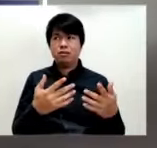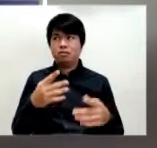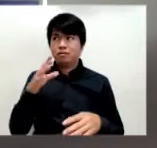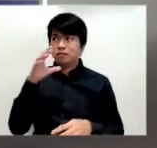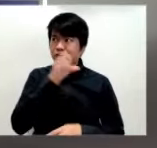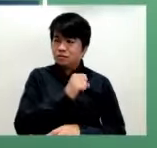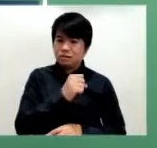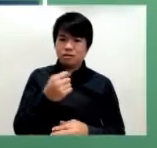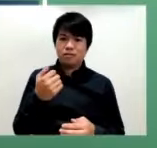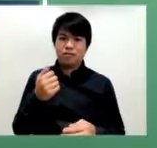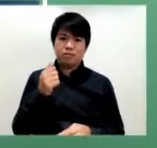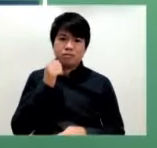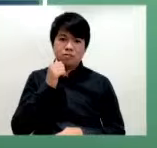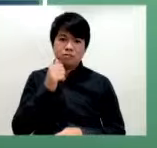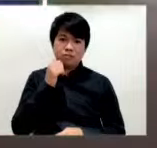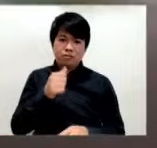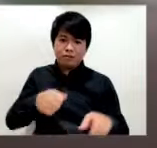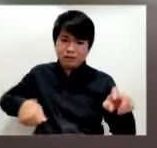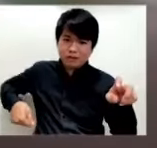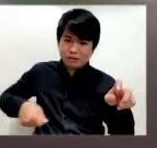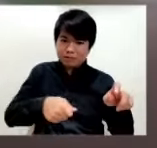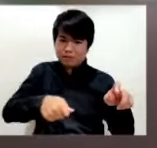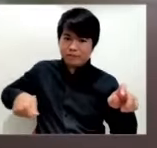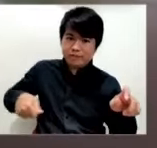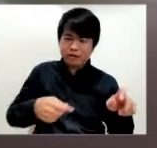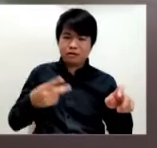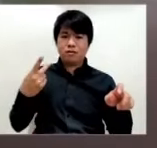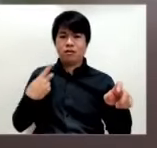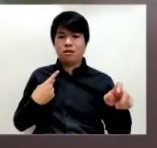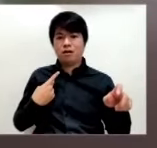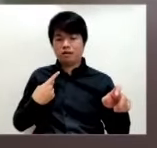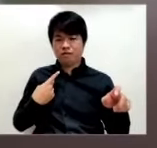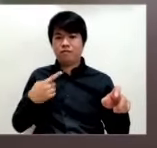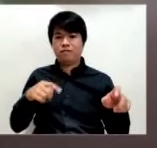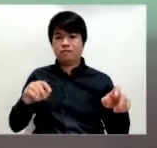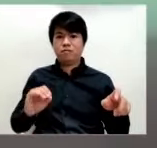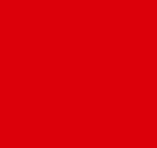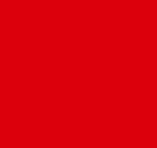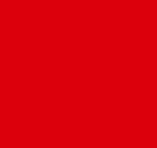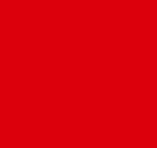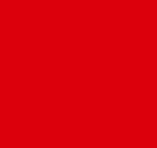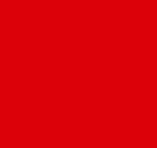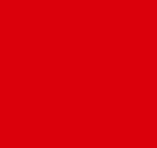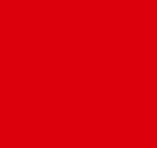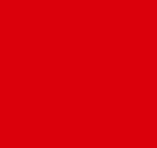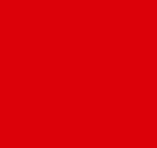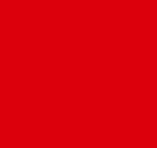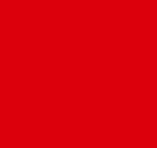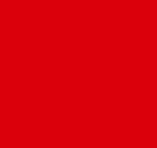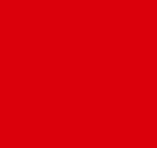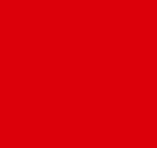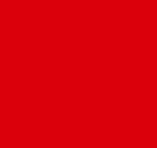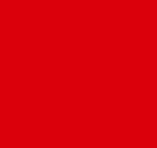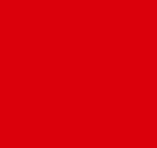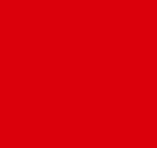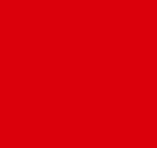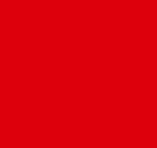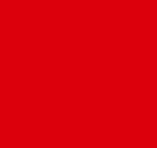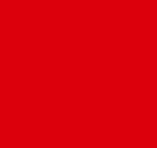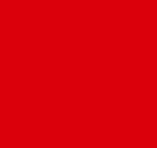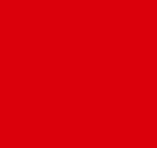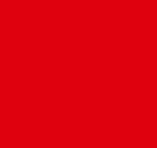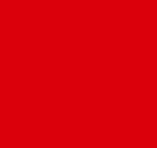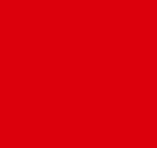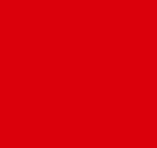laging nagpa-practice si Erin dahil may bilyaran ang kanilang pamilya. Mga kapatid, Ed Lingaw po,